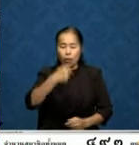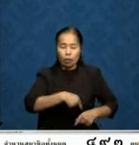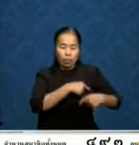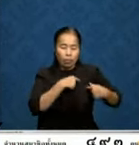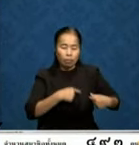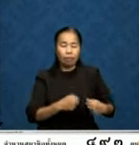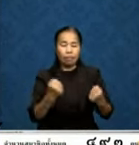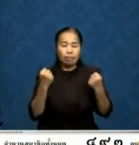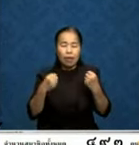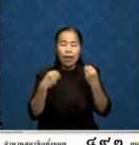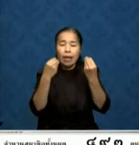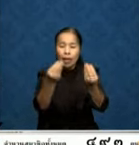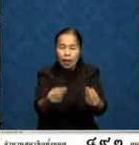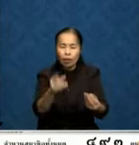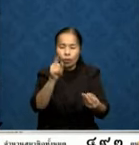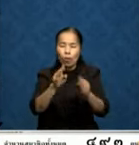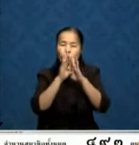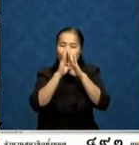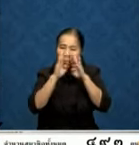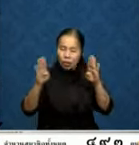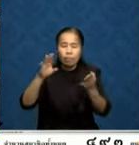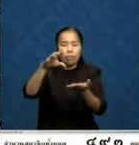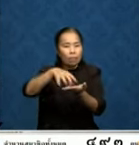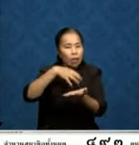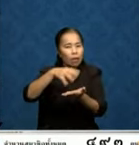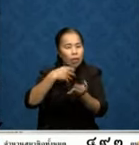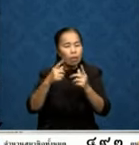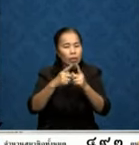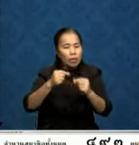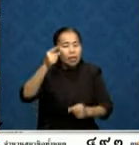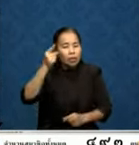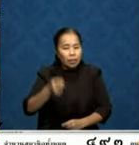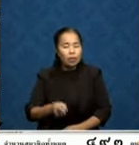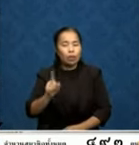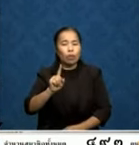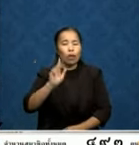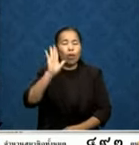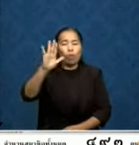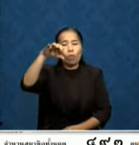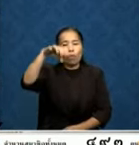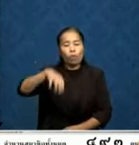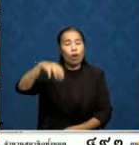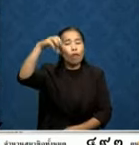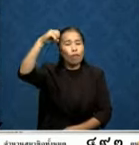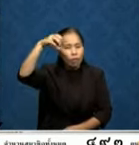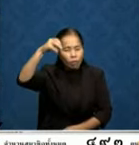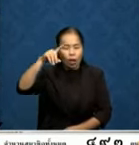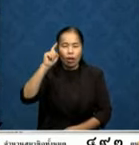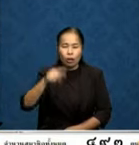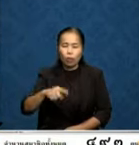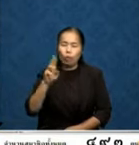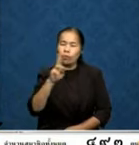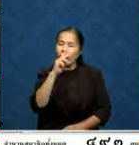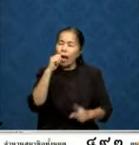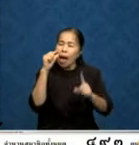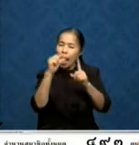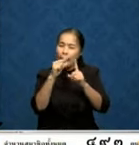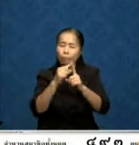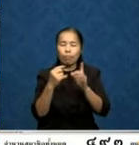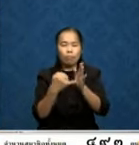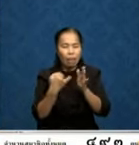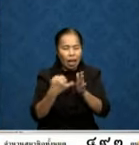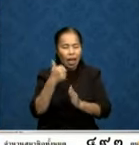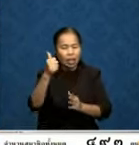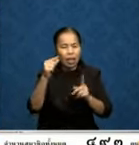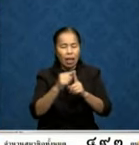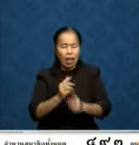ากจะให้ท่านเปิดเผยข้อเท็จจริงทุกอย่างที่การไฟฟ้ารู้ให้ง่ายๆต่อพี่น้องประชาชนประชาชนเ